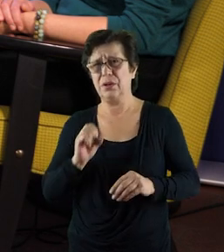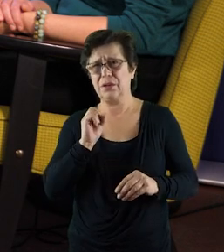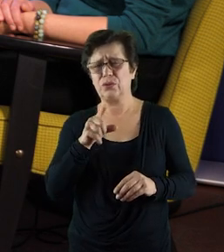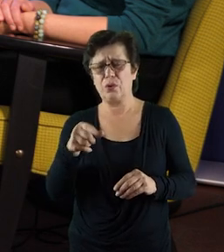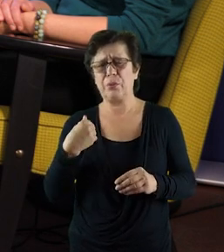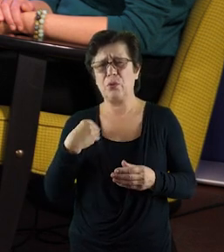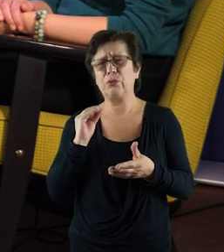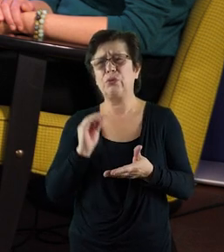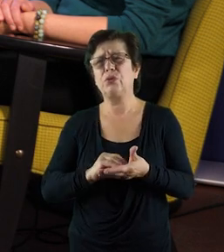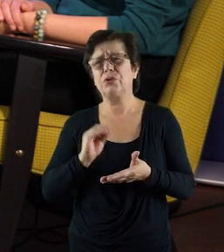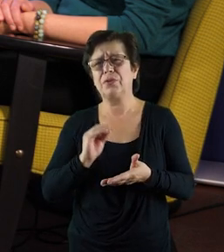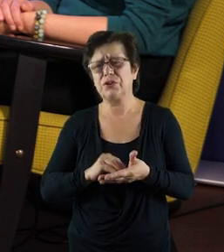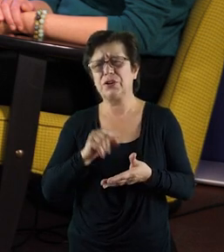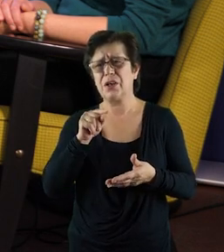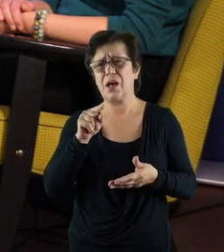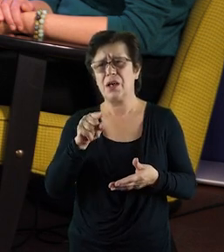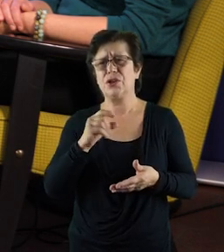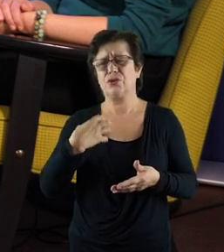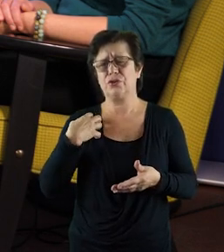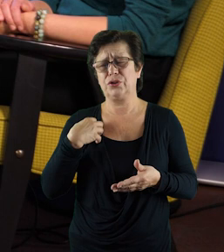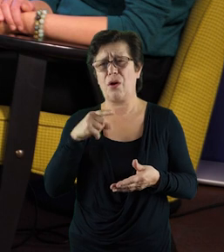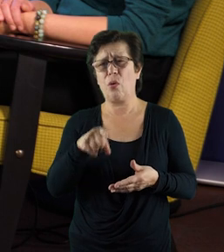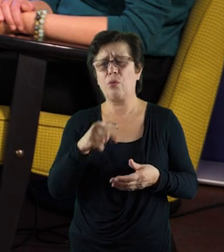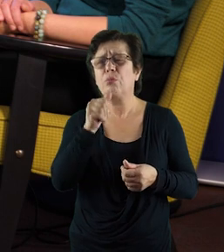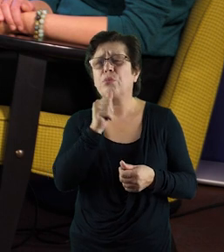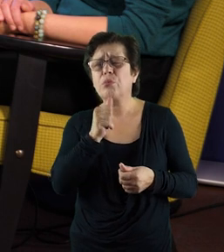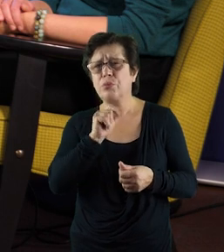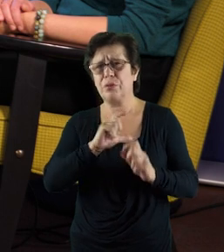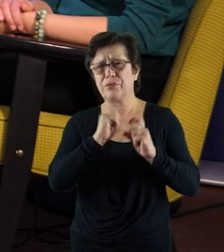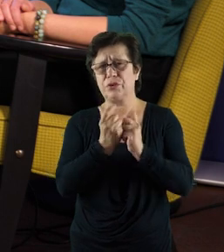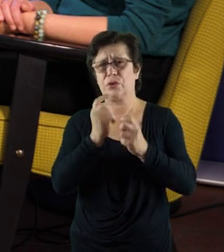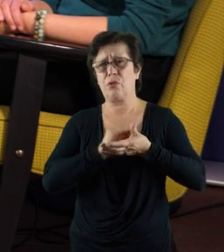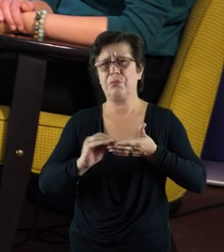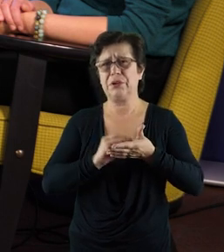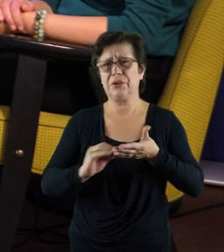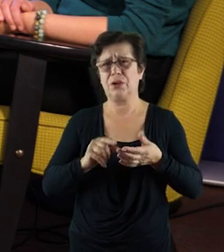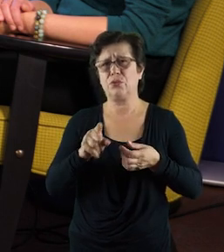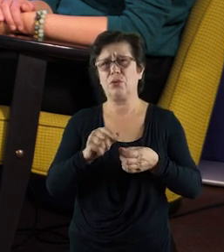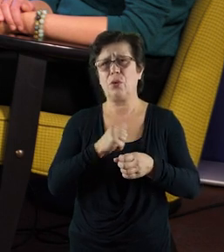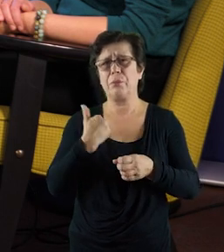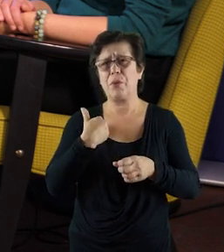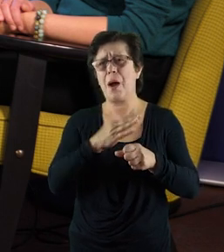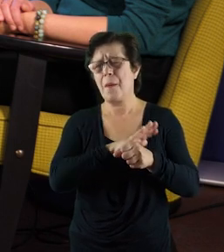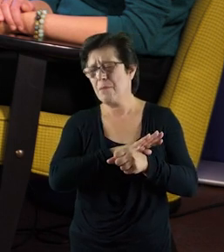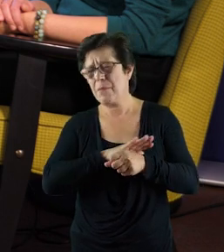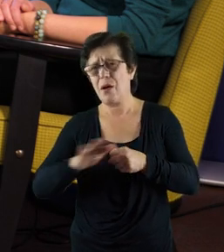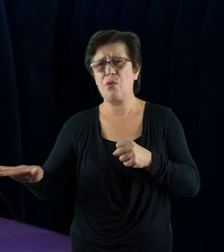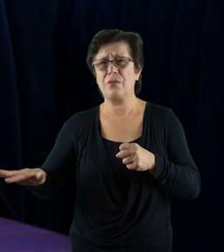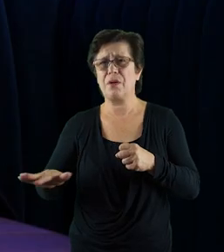doświadczenia, które on próbuje opisać. Jednak no, ta poezja jest pełna konkretu.